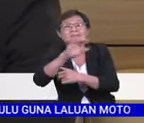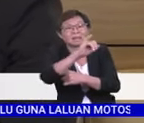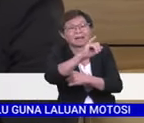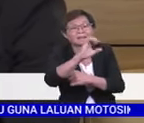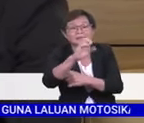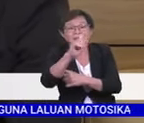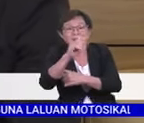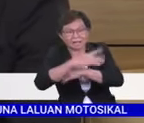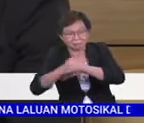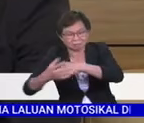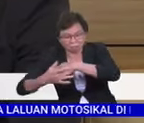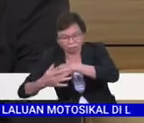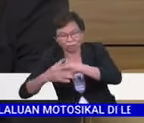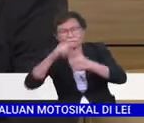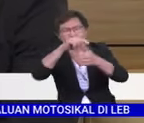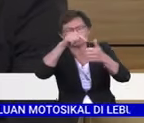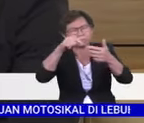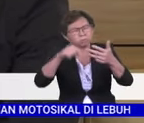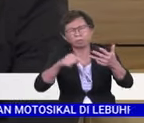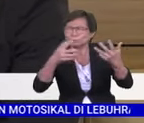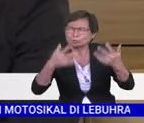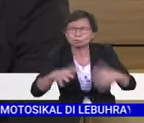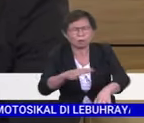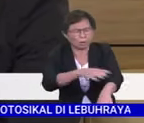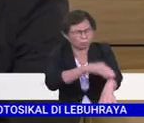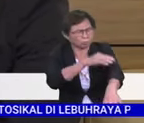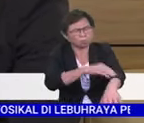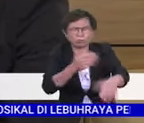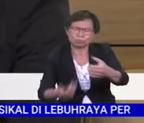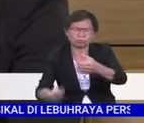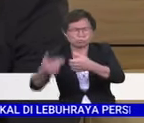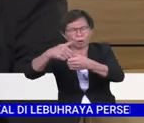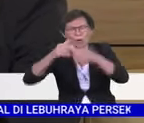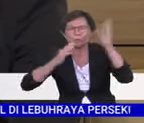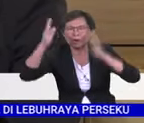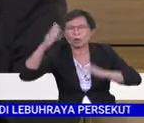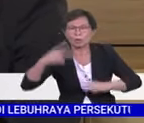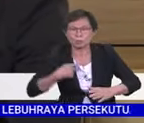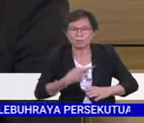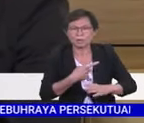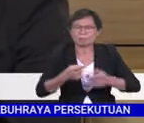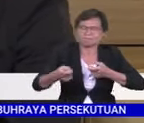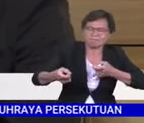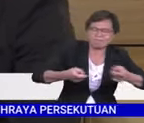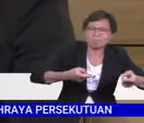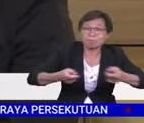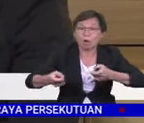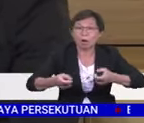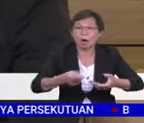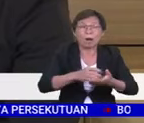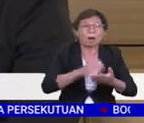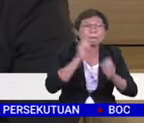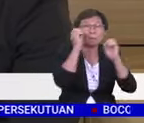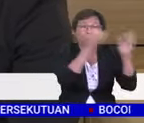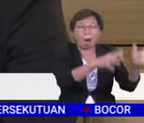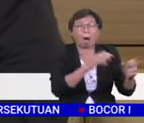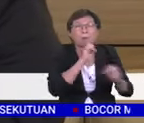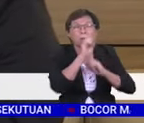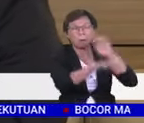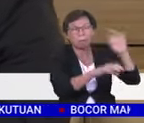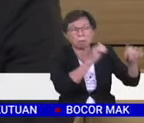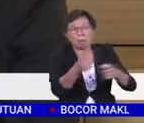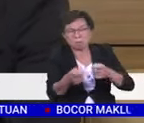indoxx1.org hmm We are also strong in west manajemen them home